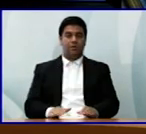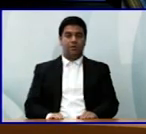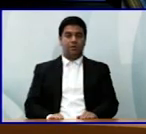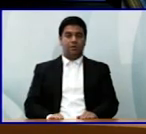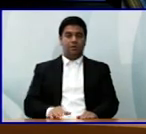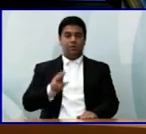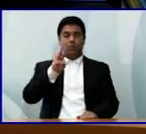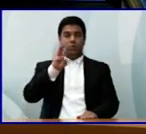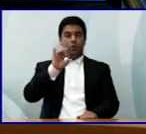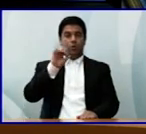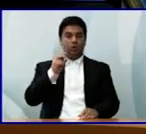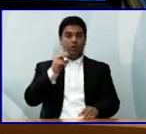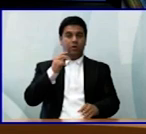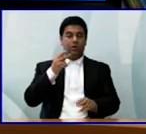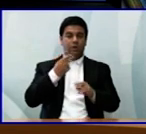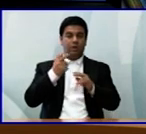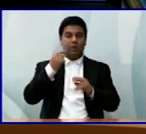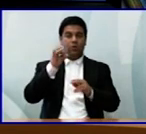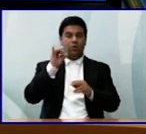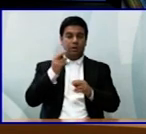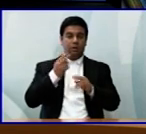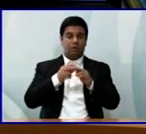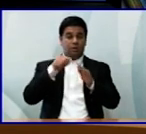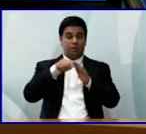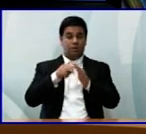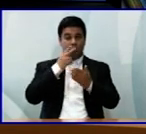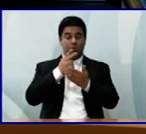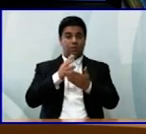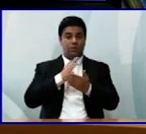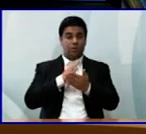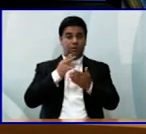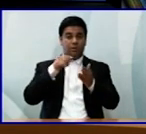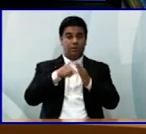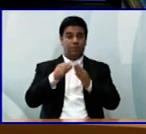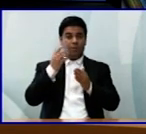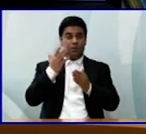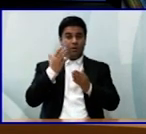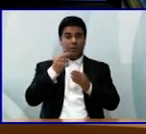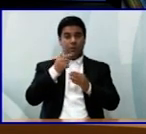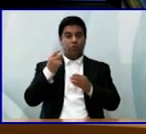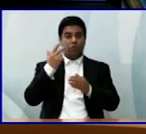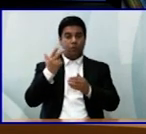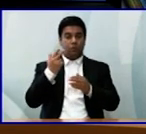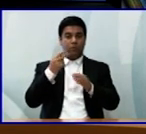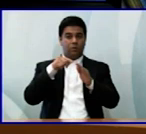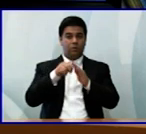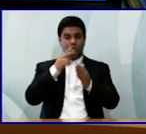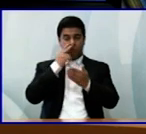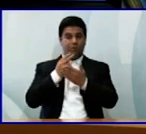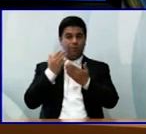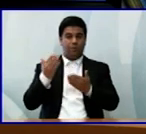Modulning geometrik ma'nosini ko'rib chiqaylik. Son o'qida keling 5 va minus 3 sonlarni